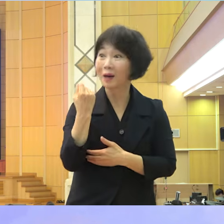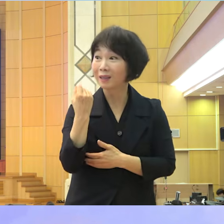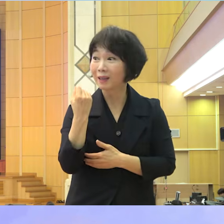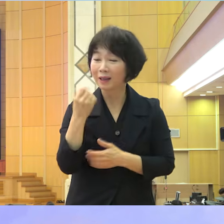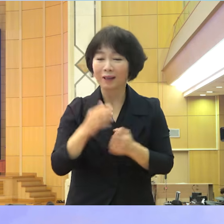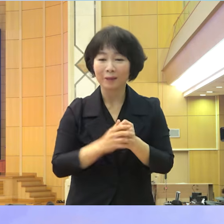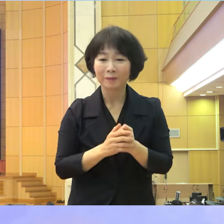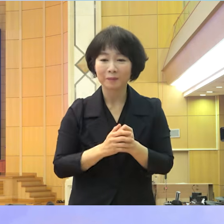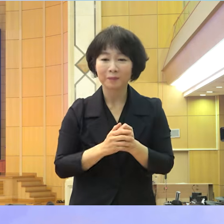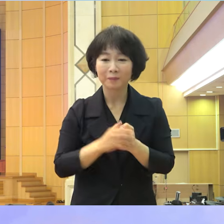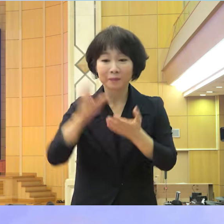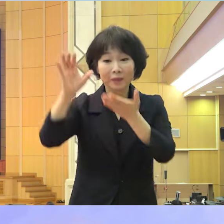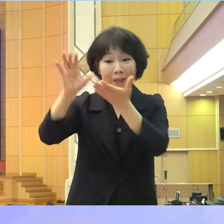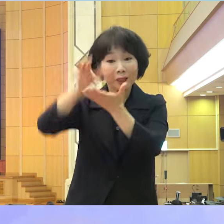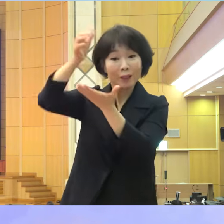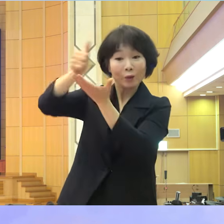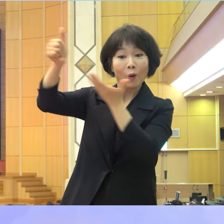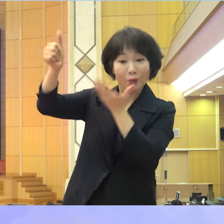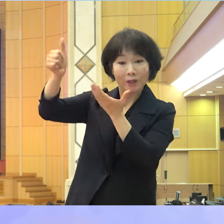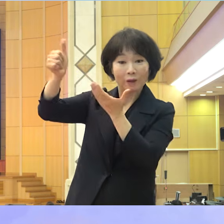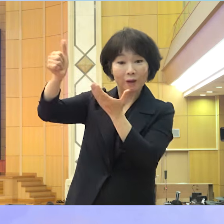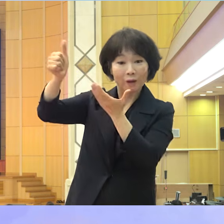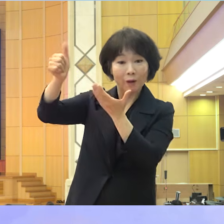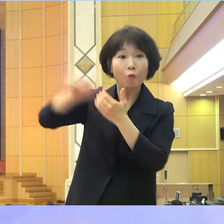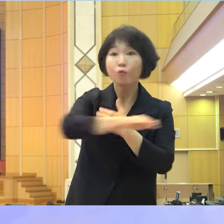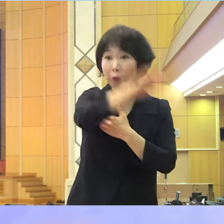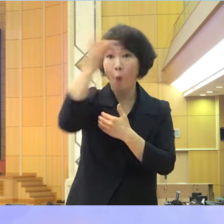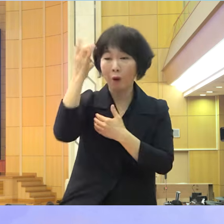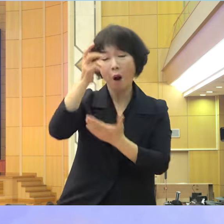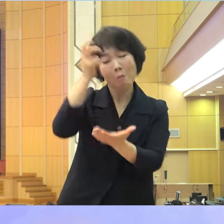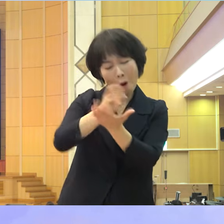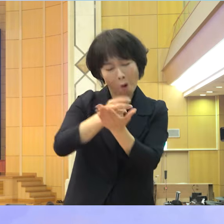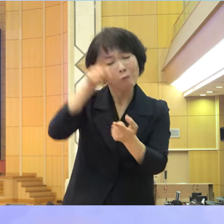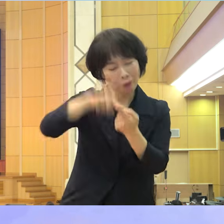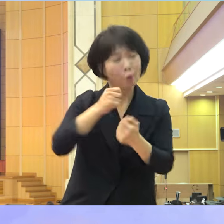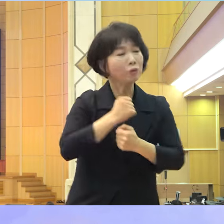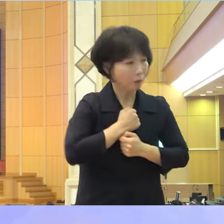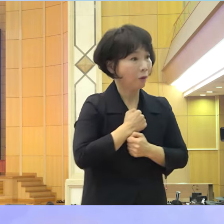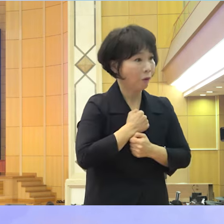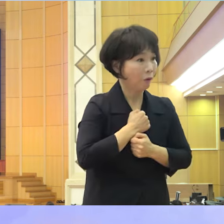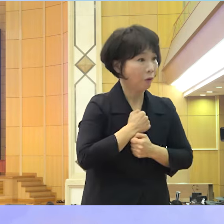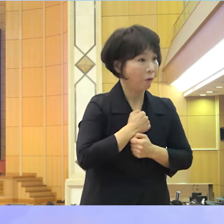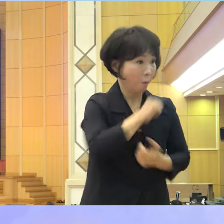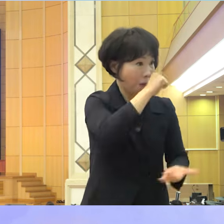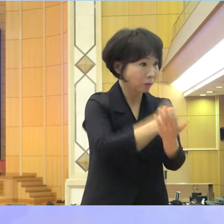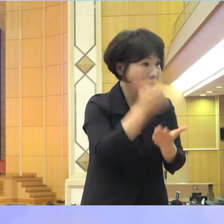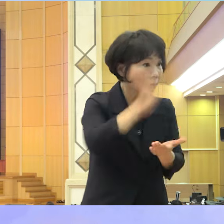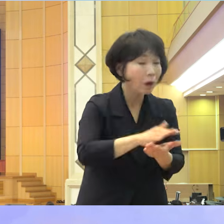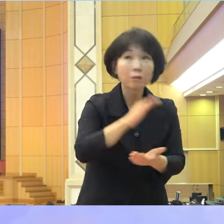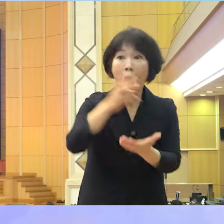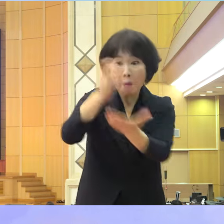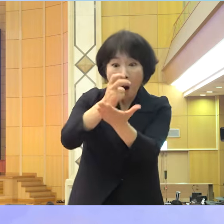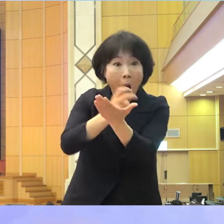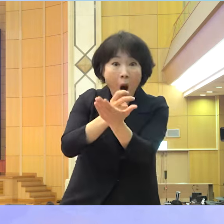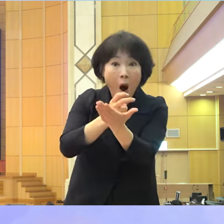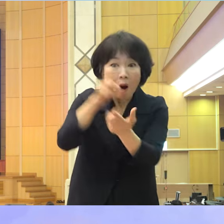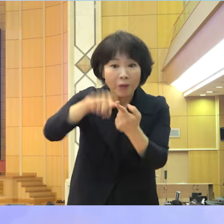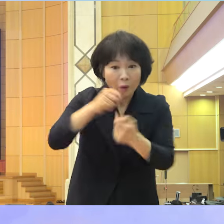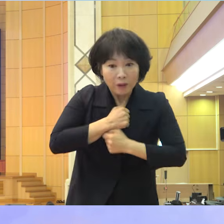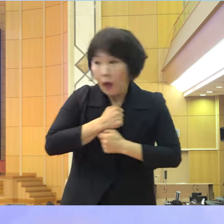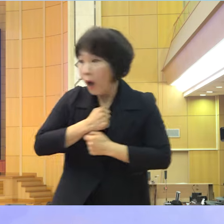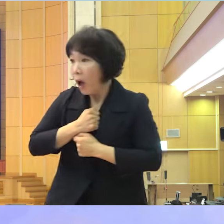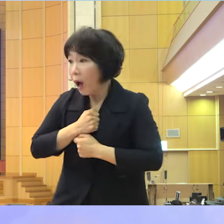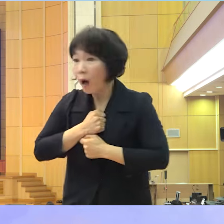그리스도께서 우리를 위하여 저주를, 율법대로 살아야 되는데 율법대로 살 수가 없잖아요. 율법은 죄 있는 걸 깨닫게만 해주는 것